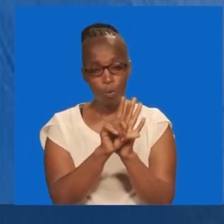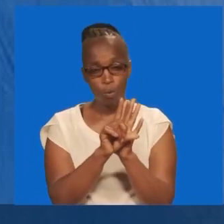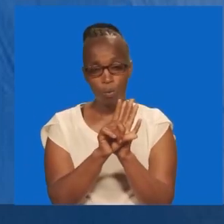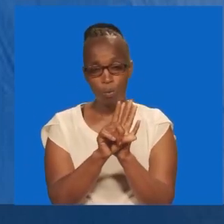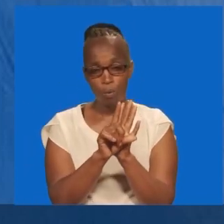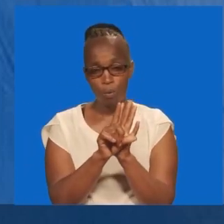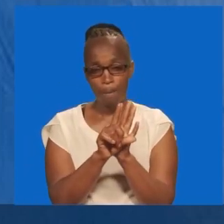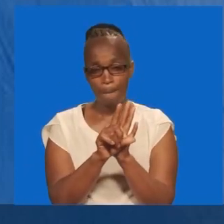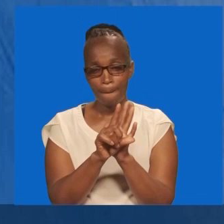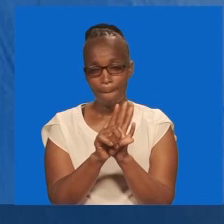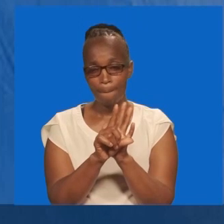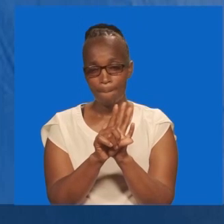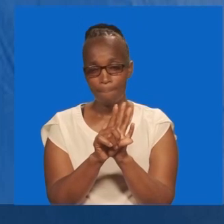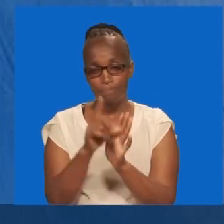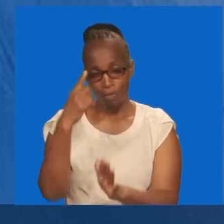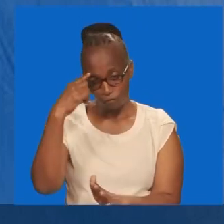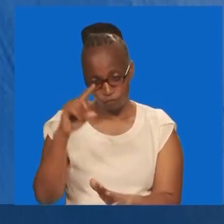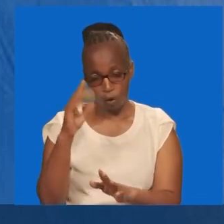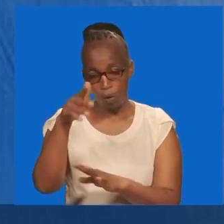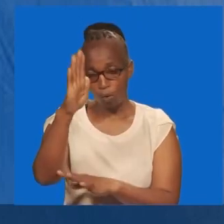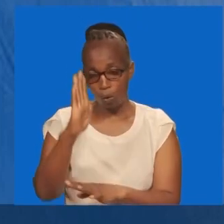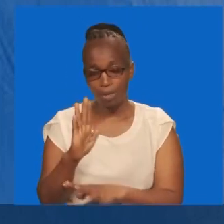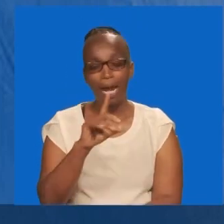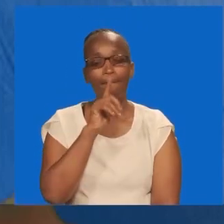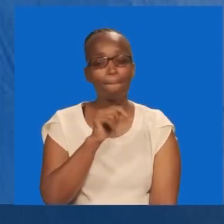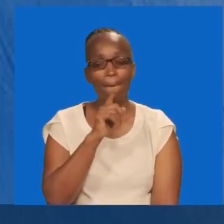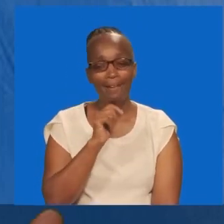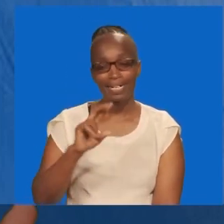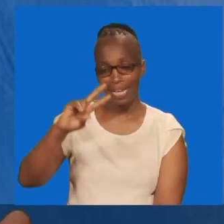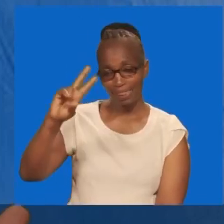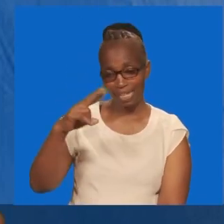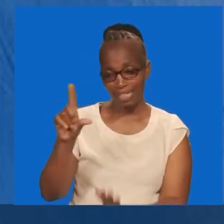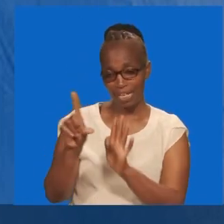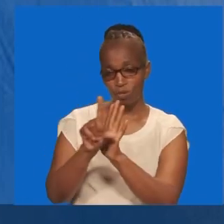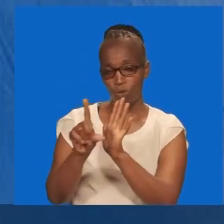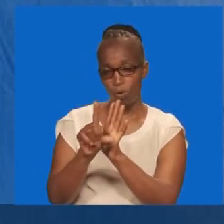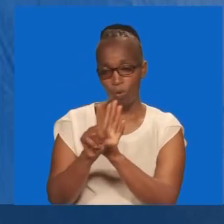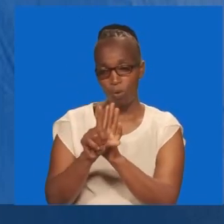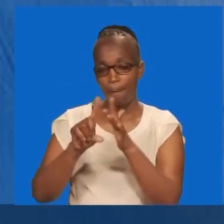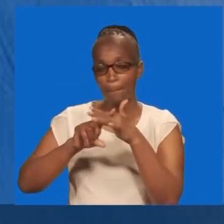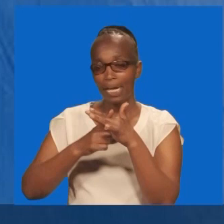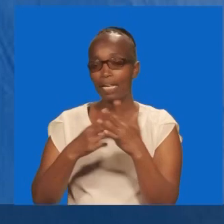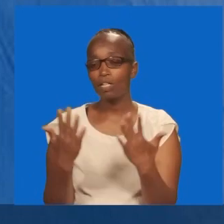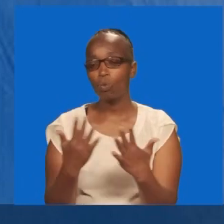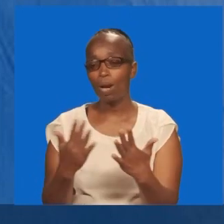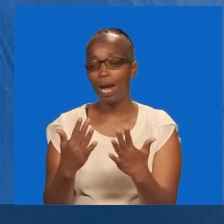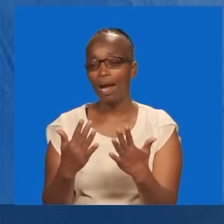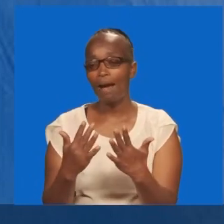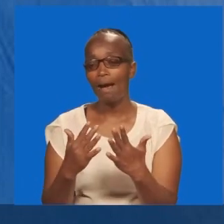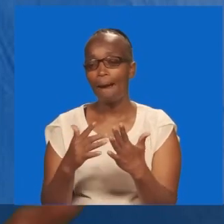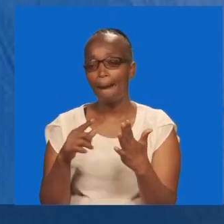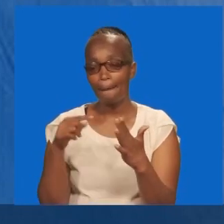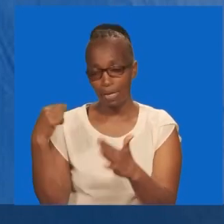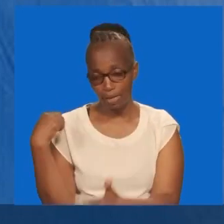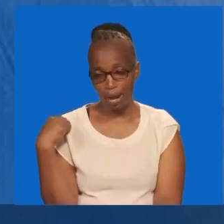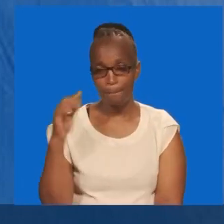nne ambazo ni za mwanadamu na Mungu. Sheria za pili ni kuanzia sheria ya tano